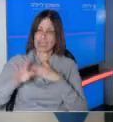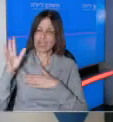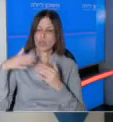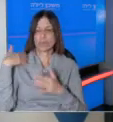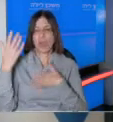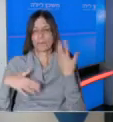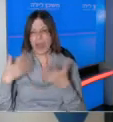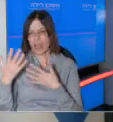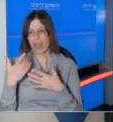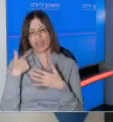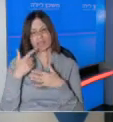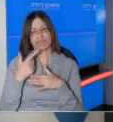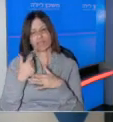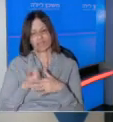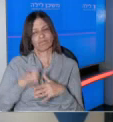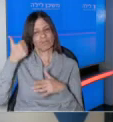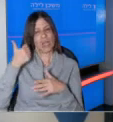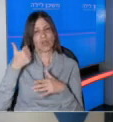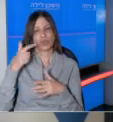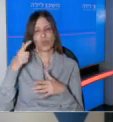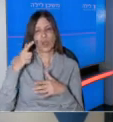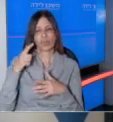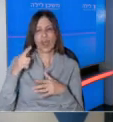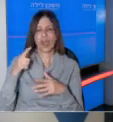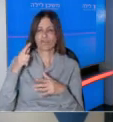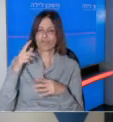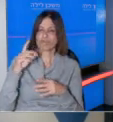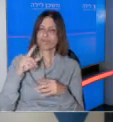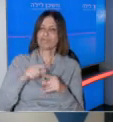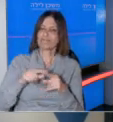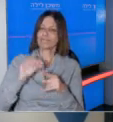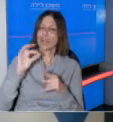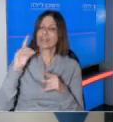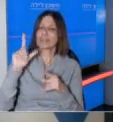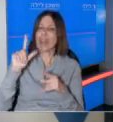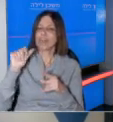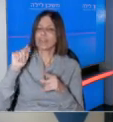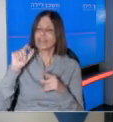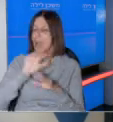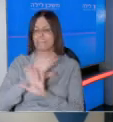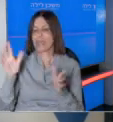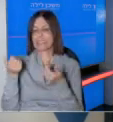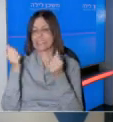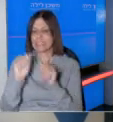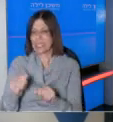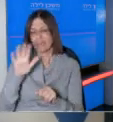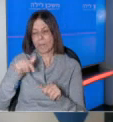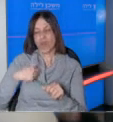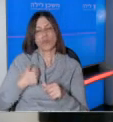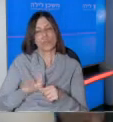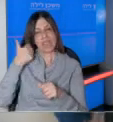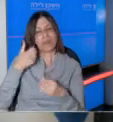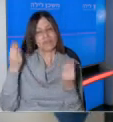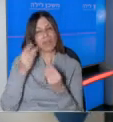מהסחרור, ניהלנו את הדלטה מבלי יום סגר אחד, וגם פה אנחנו מנהלים את הדברים. בוודאי יש דעות שונות,